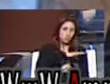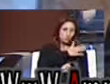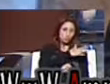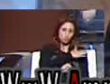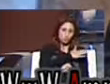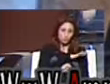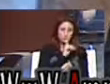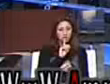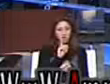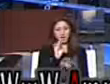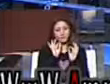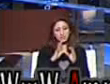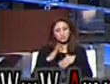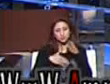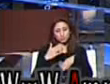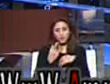عشان يتحركوا.